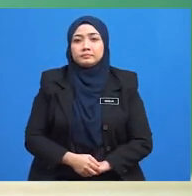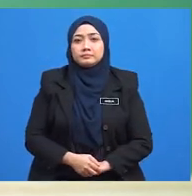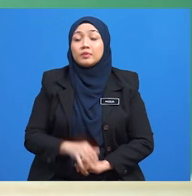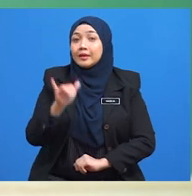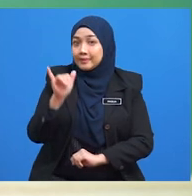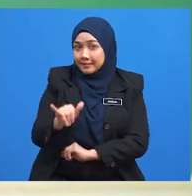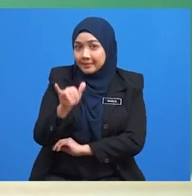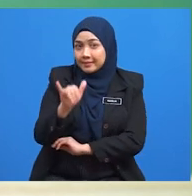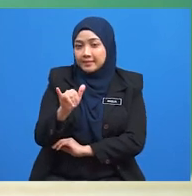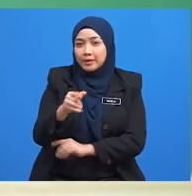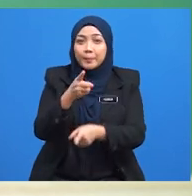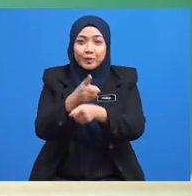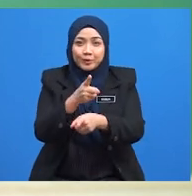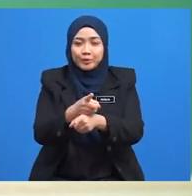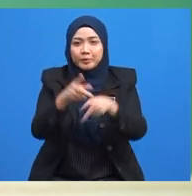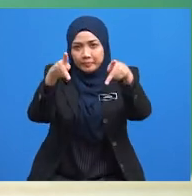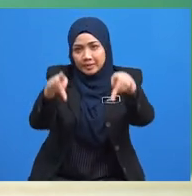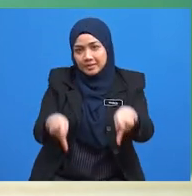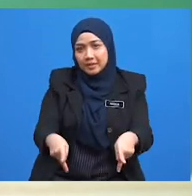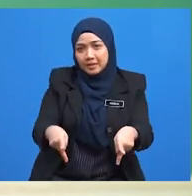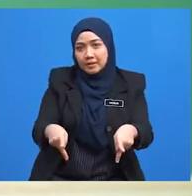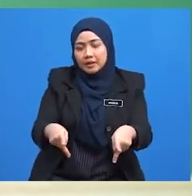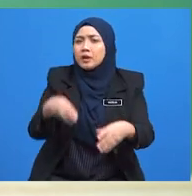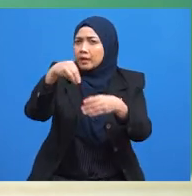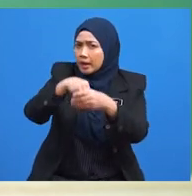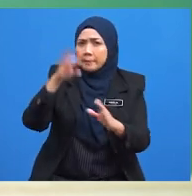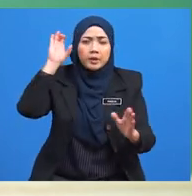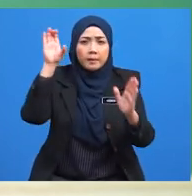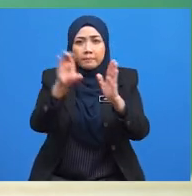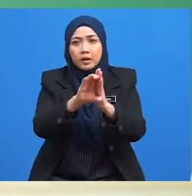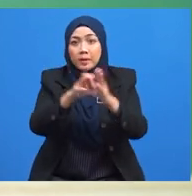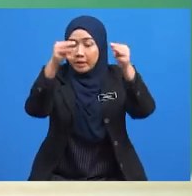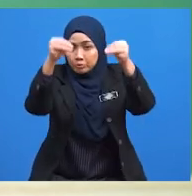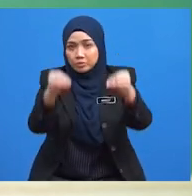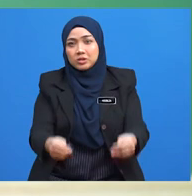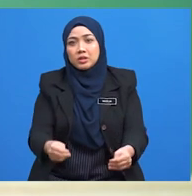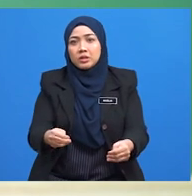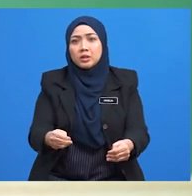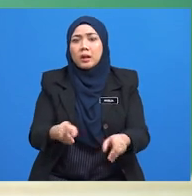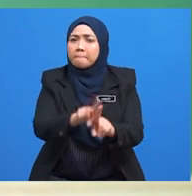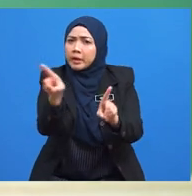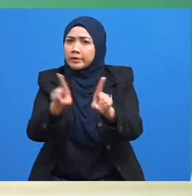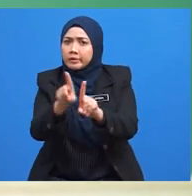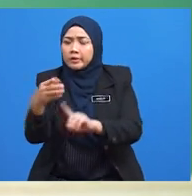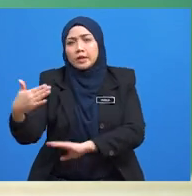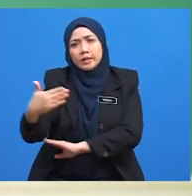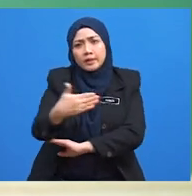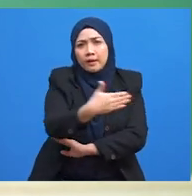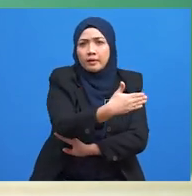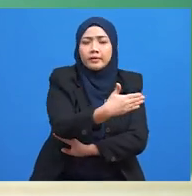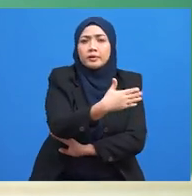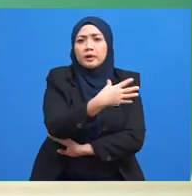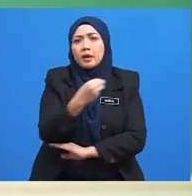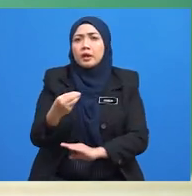Ya, betul pelajar. Di dalam gambar berkenaan, manusia, padi, ikan merupakan